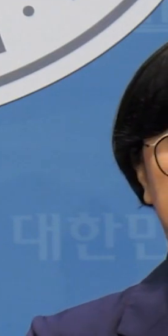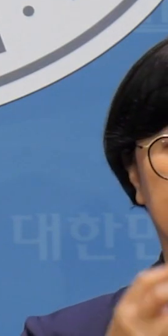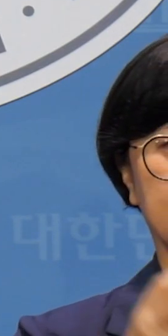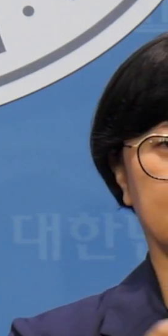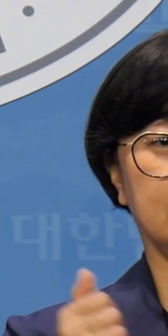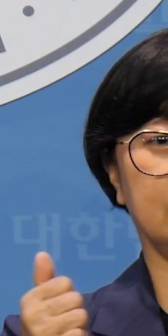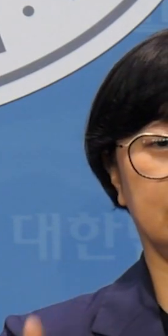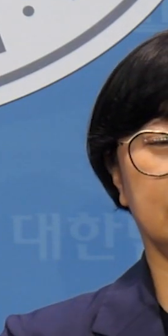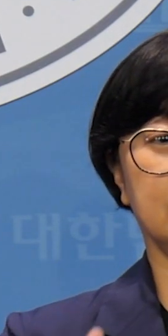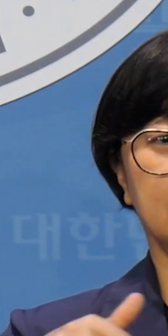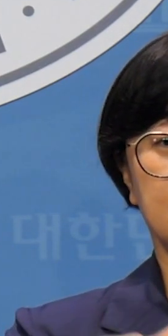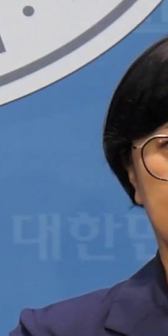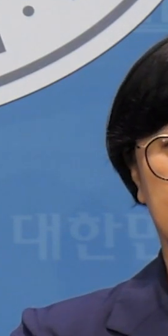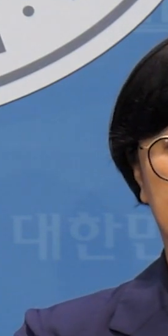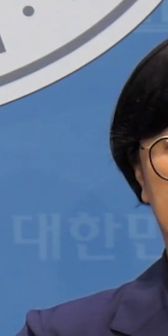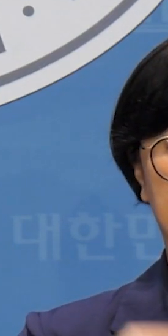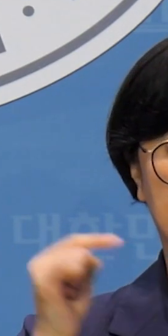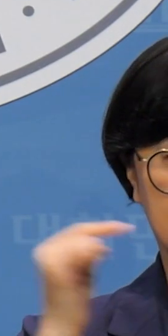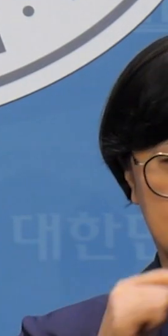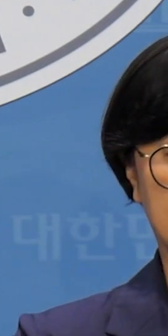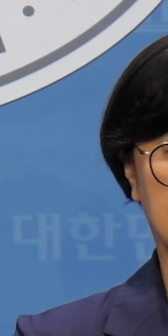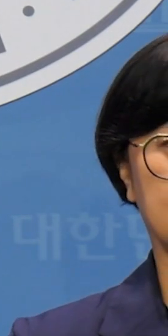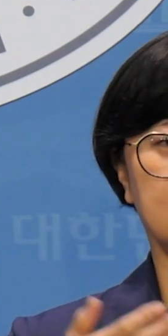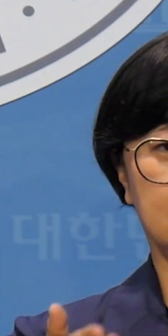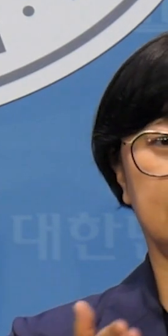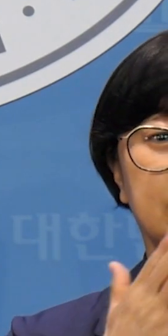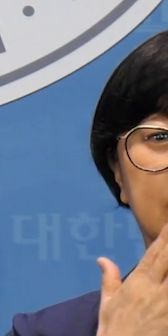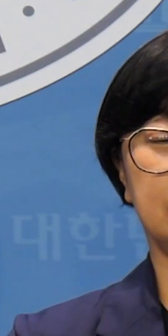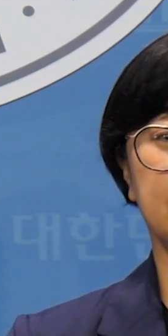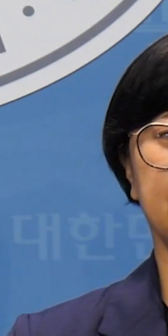법의 심판대에 세워 엄중히 처벌해야 할 것입니다.